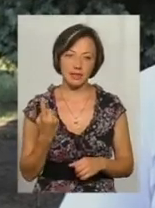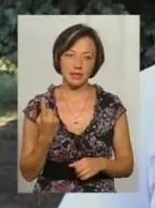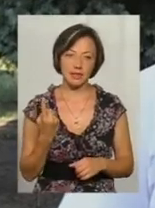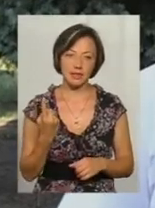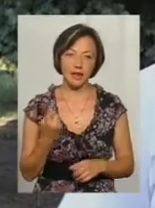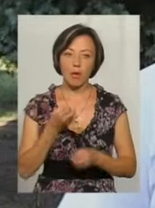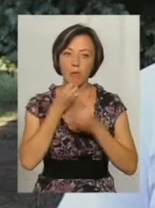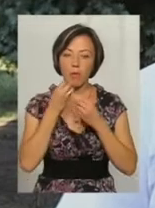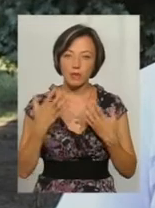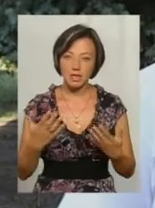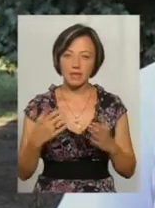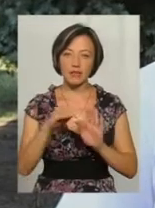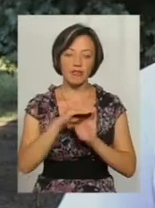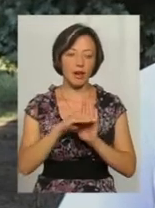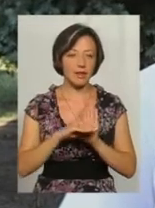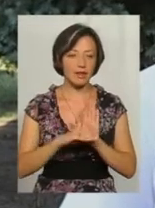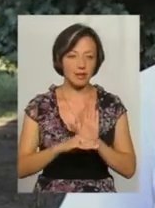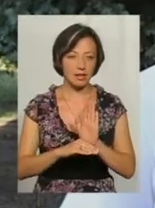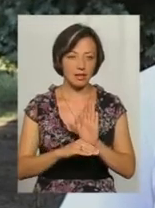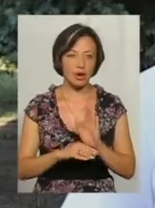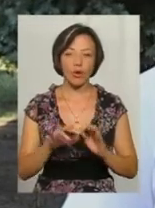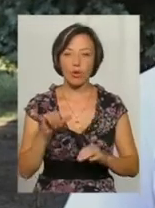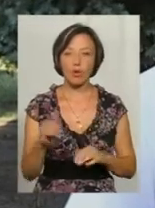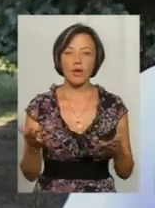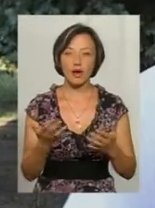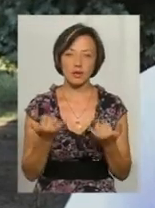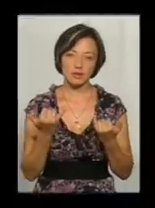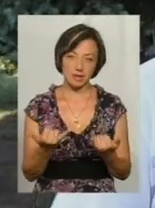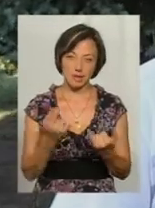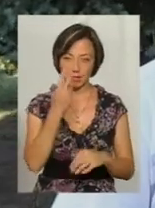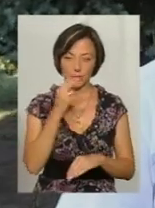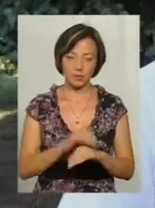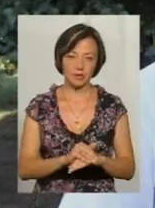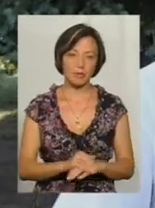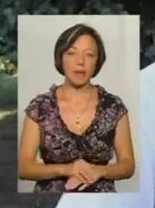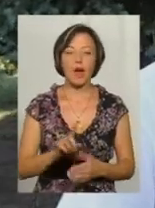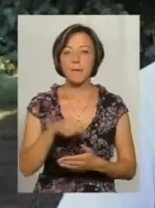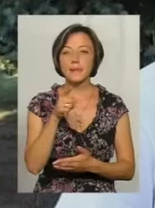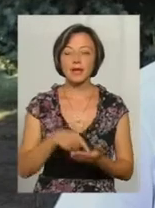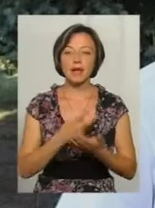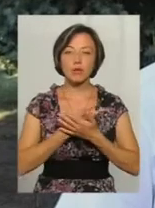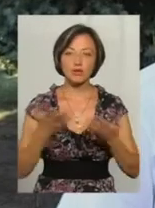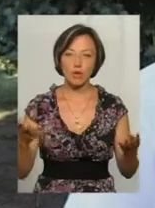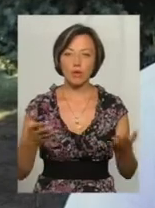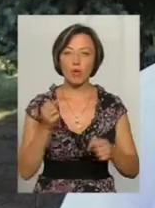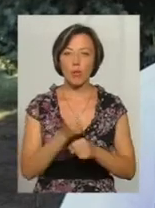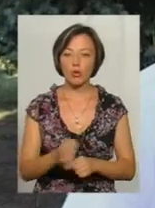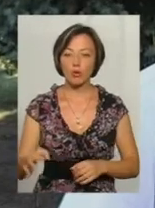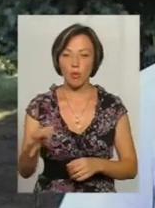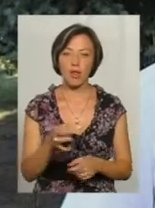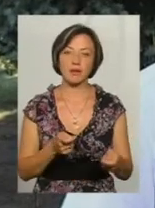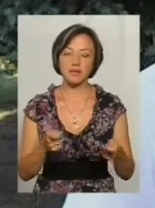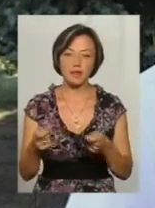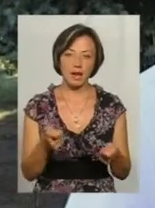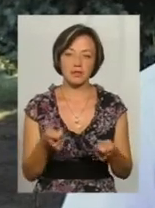це єдиний позитив в рейтингах, у яких він зараз помічений. Питання прозорості роботи обласної державної адміністрації, воно